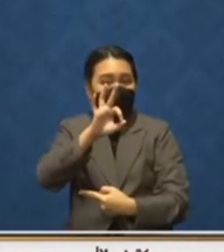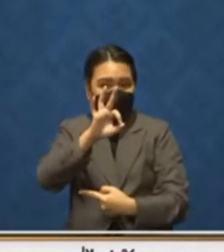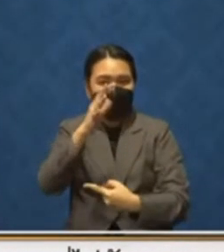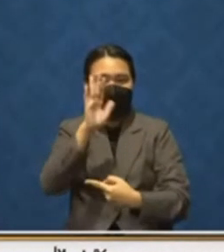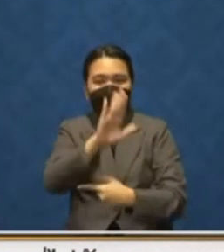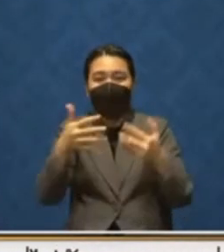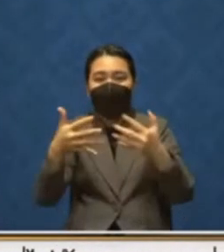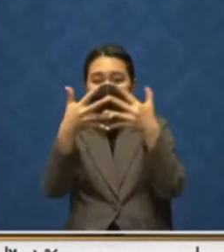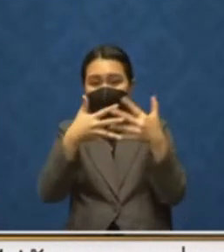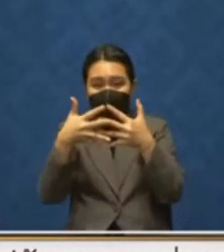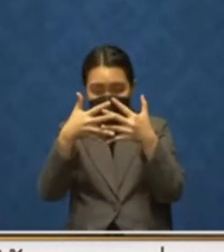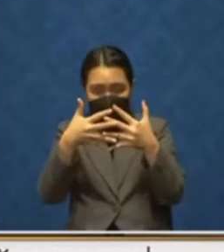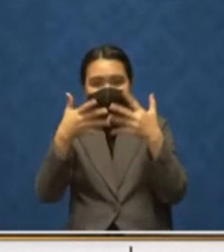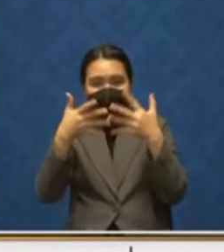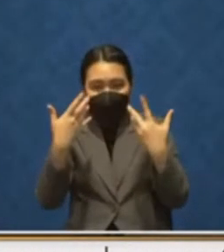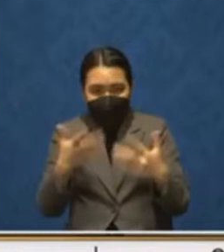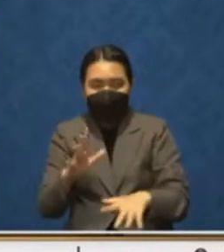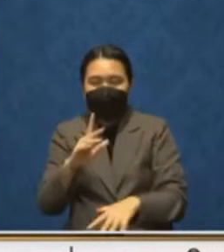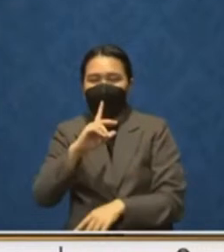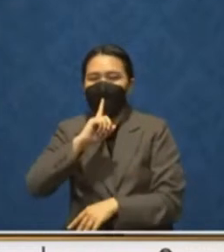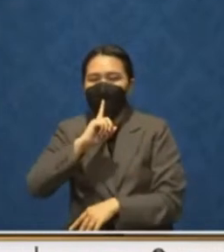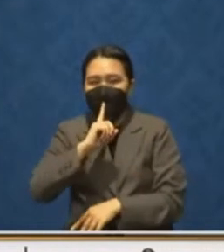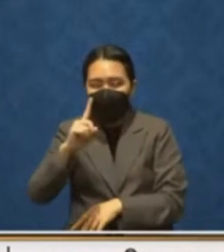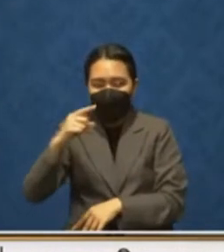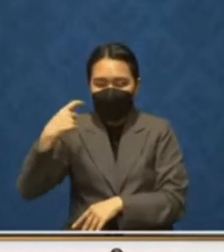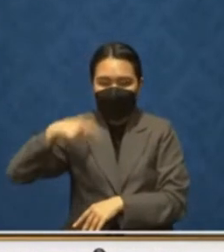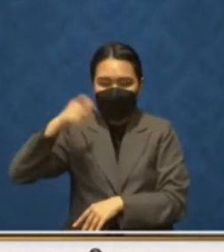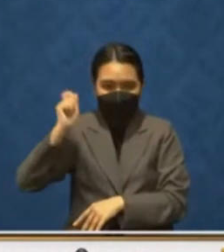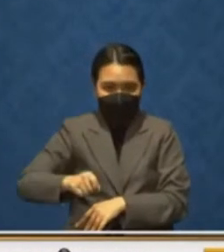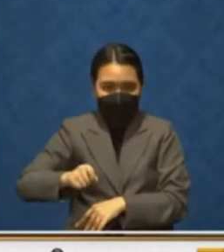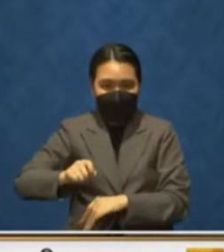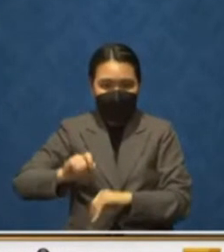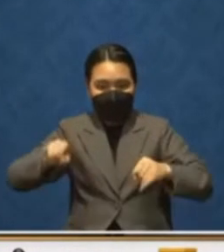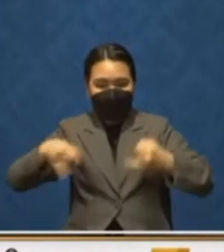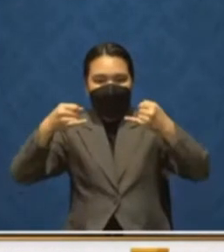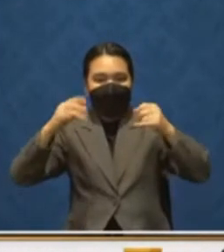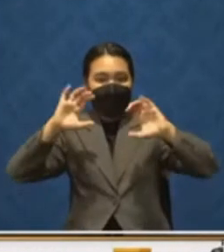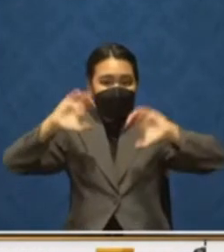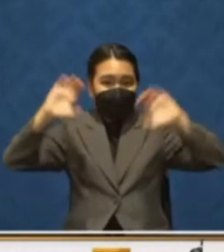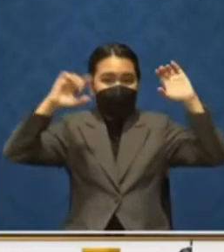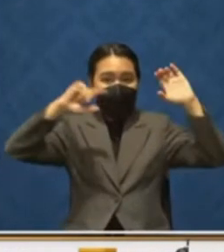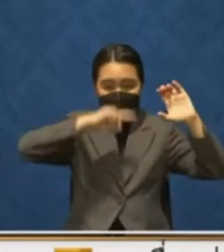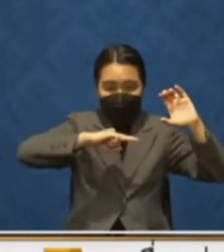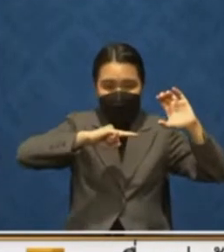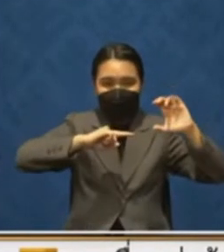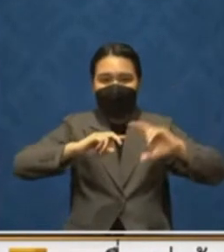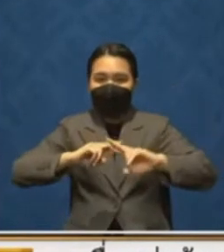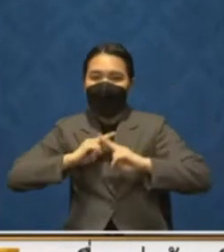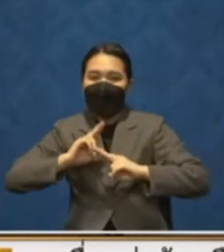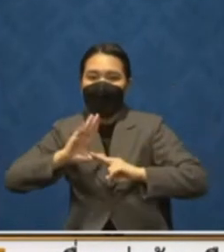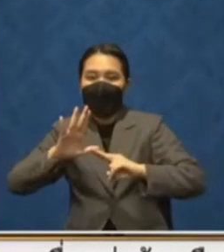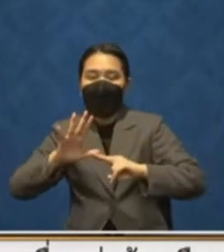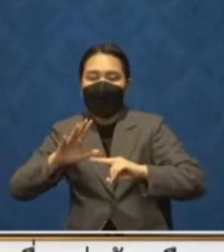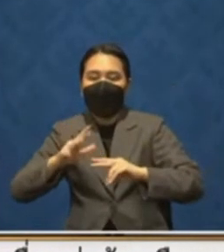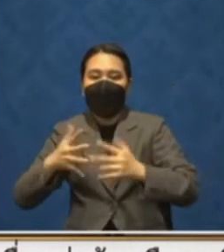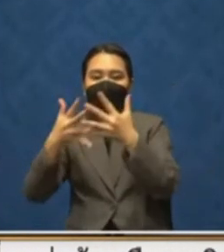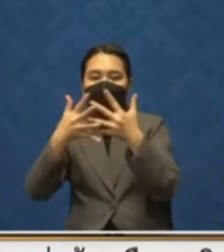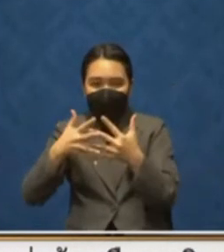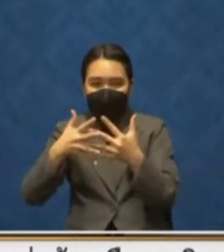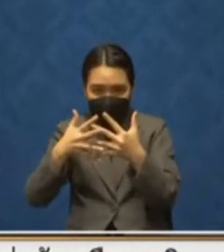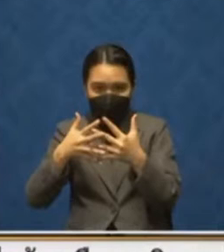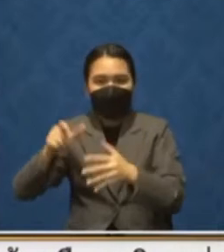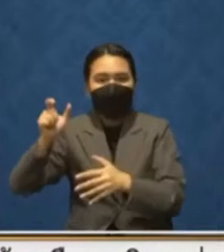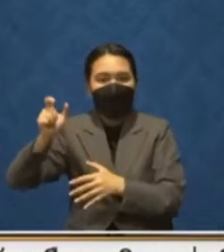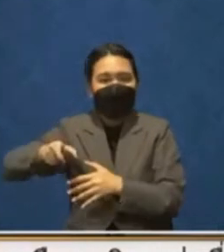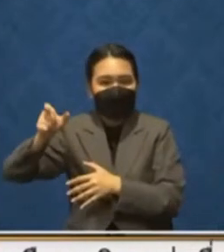กดว่ามีการฟ้องอนุญาโตตุลาการเป็นข้อพิพาทระหว่างรัฐบาลไทยกับเอกชนของอเมริกันและฝรั่งเศสว่า